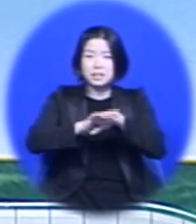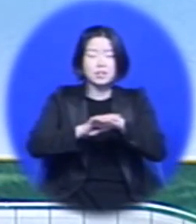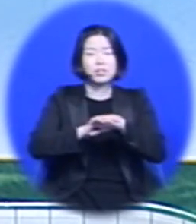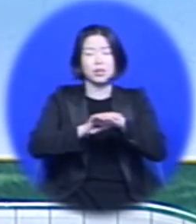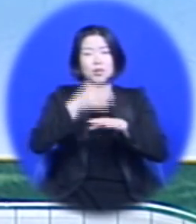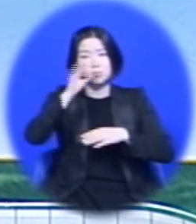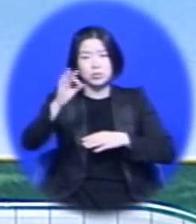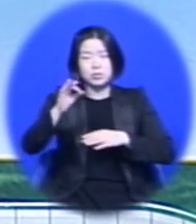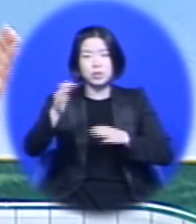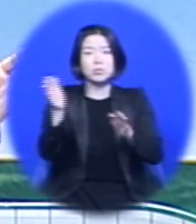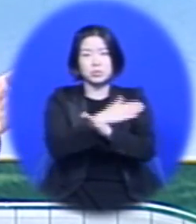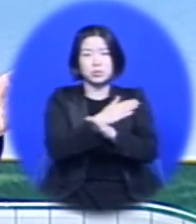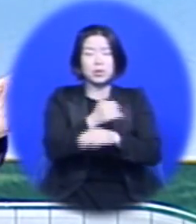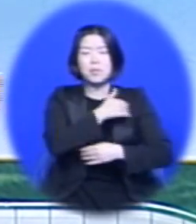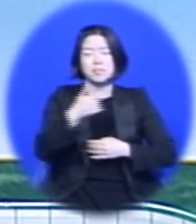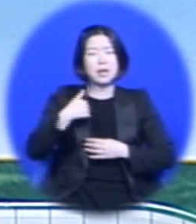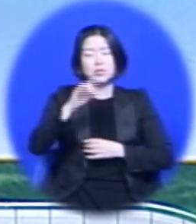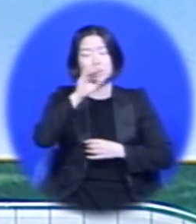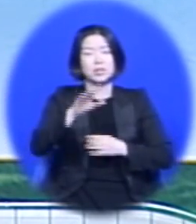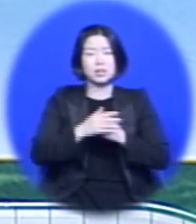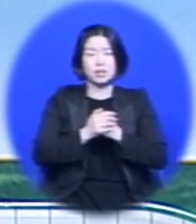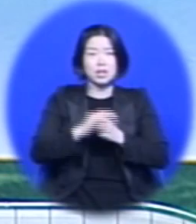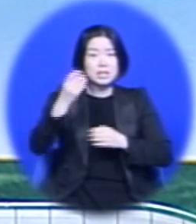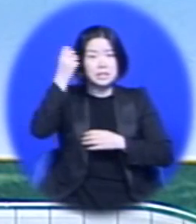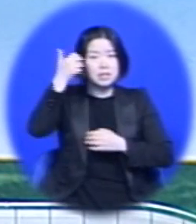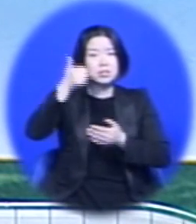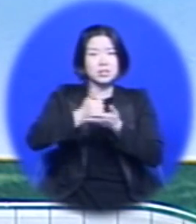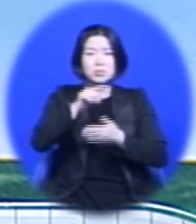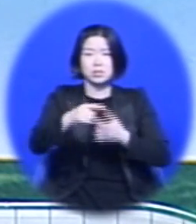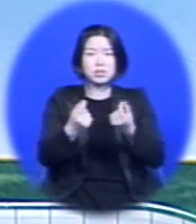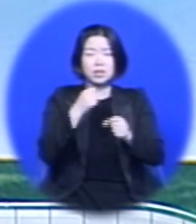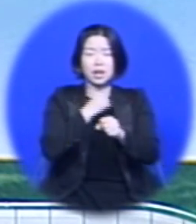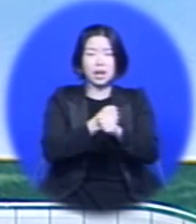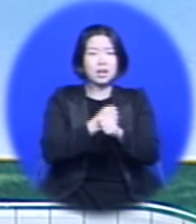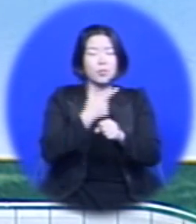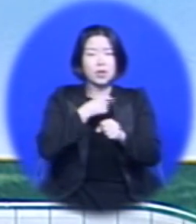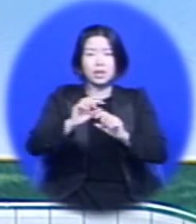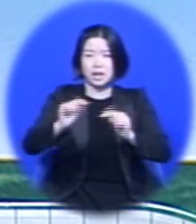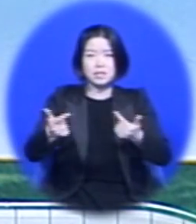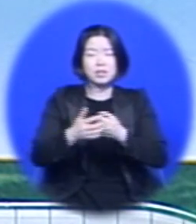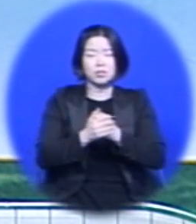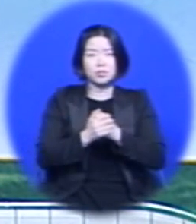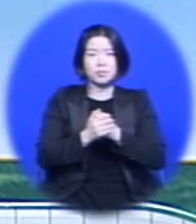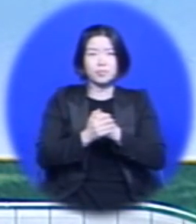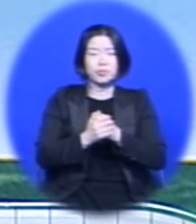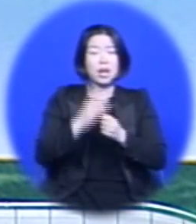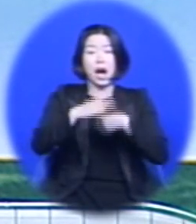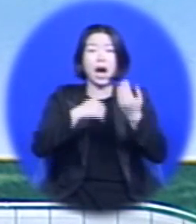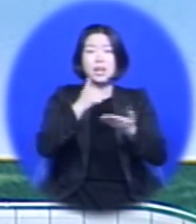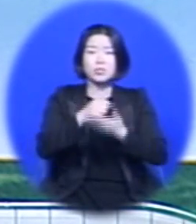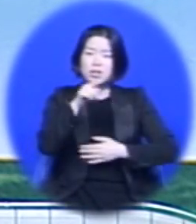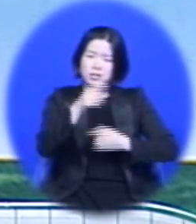데서 만족할 수가 없어요. 성령님은 그렇게 하려고 하신 게 아니니까 하나님과의